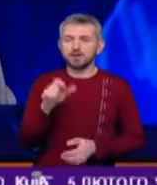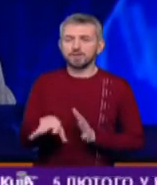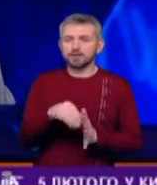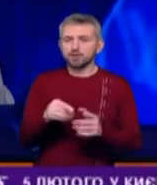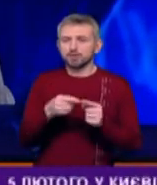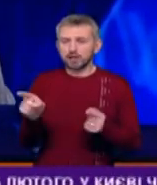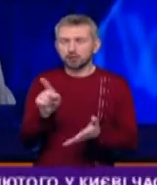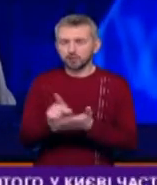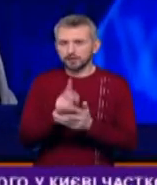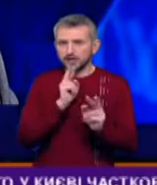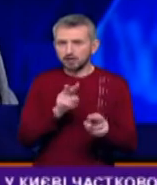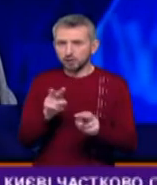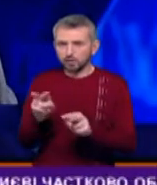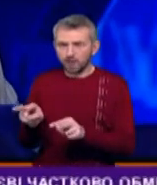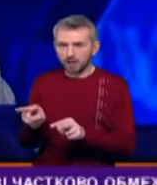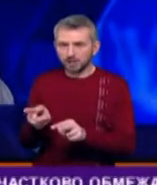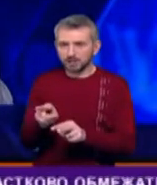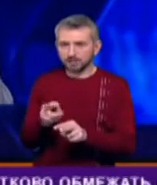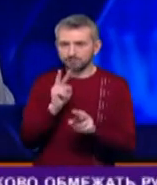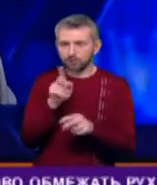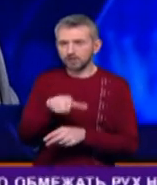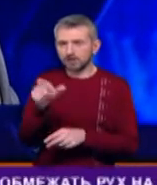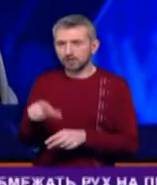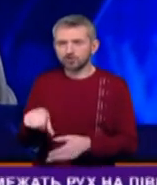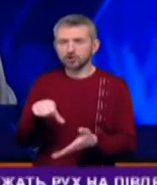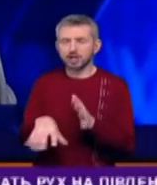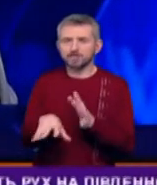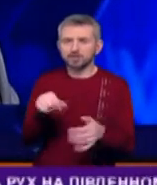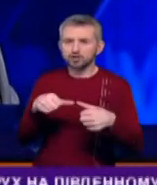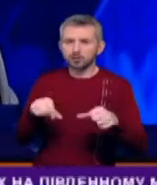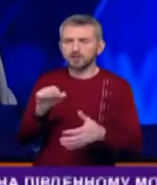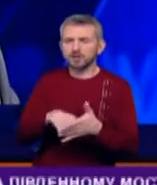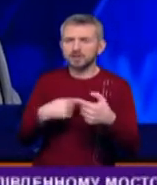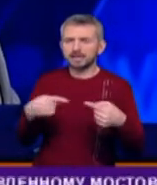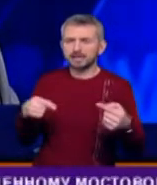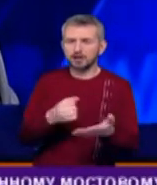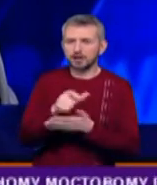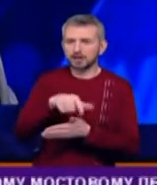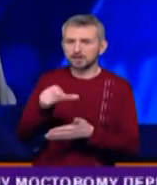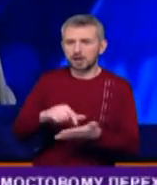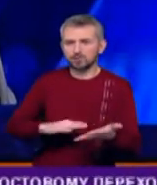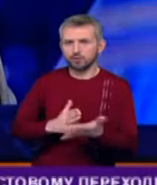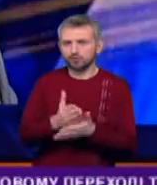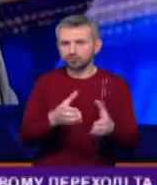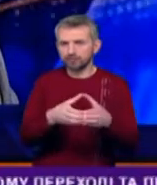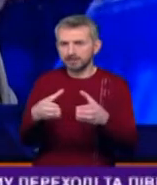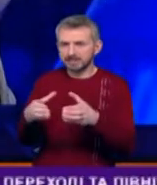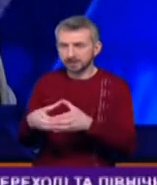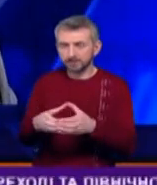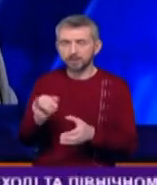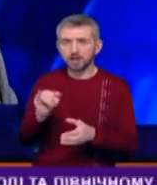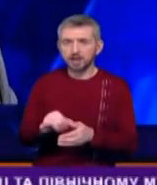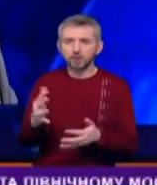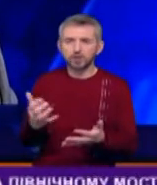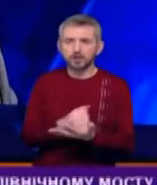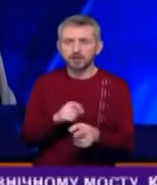процесом повинні слідкувати спостерігачі, члени виборчих комісій від різних кандидатів і політичних сил. І тому якраз